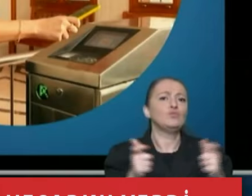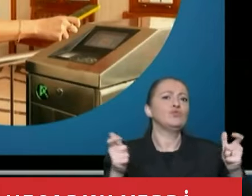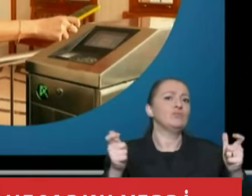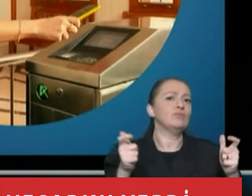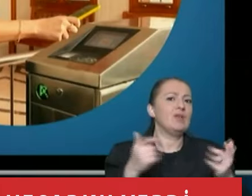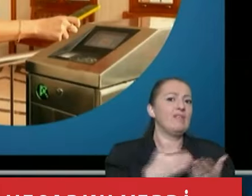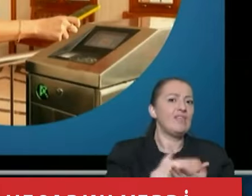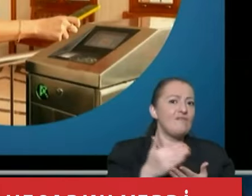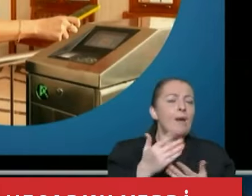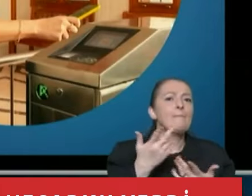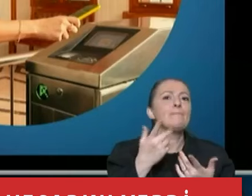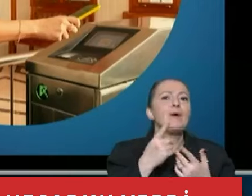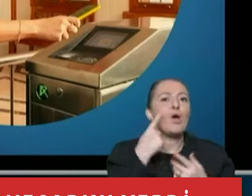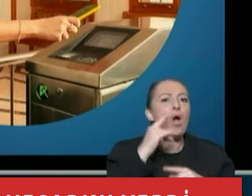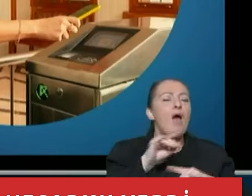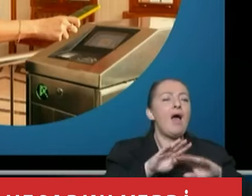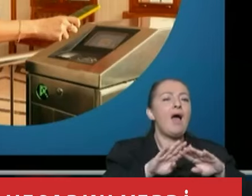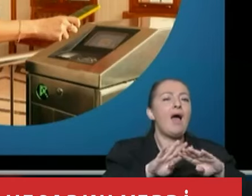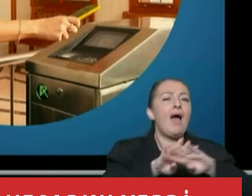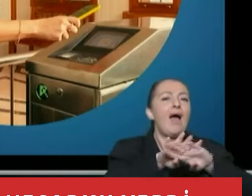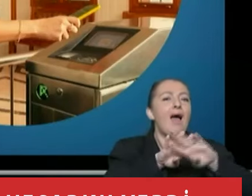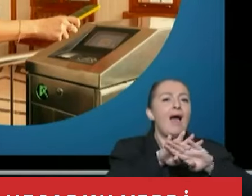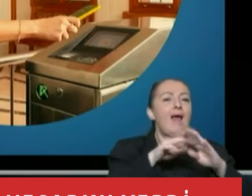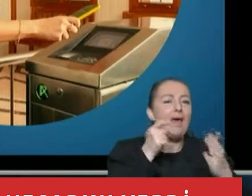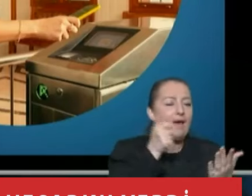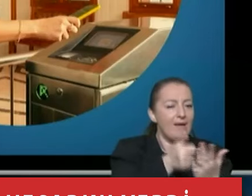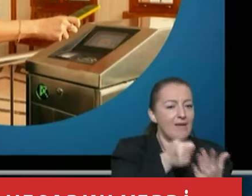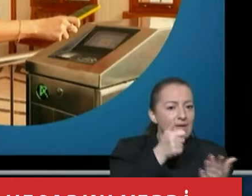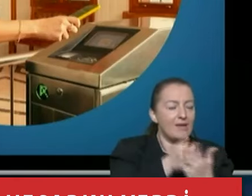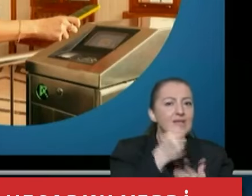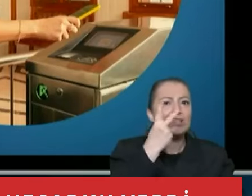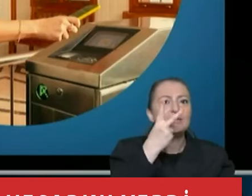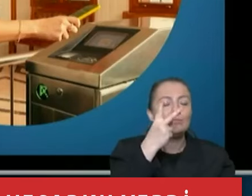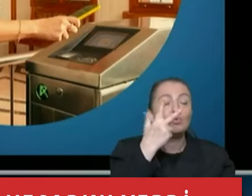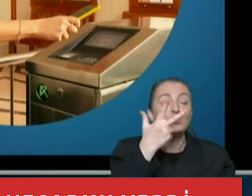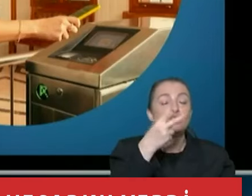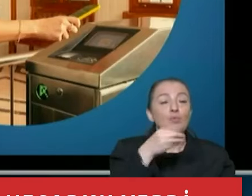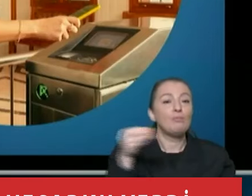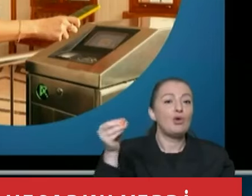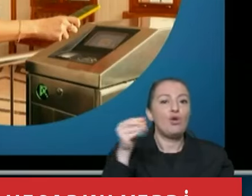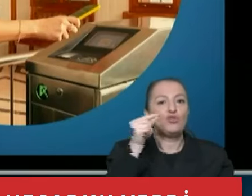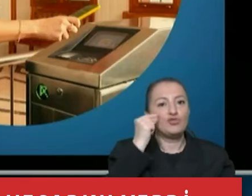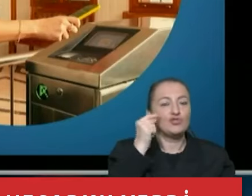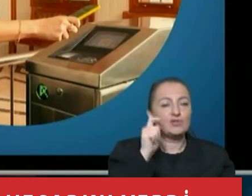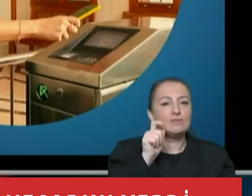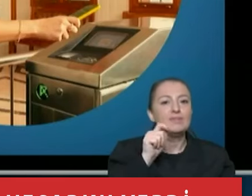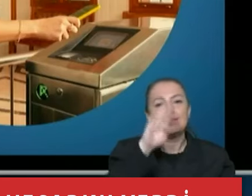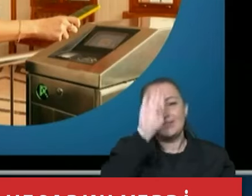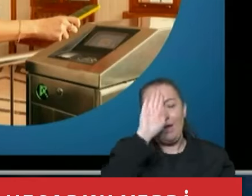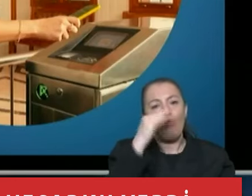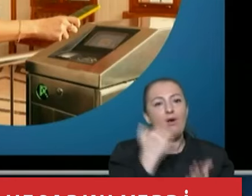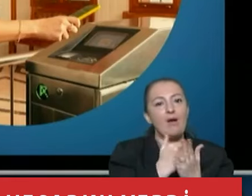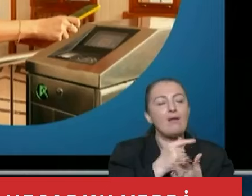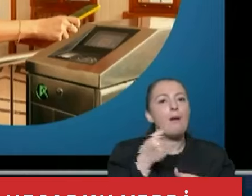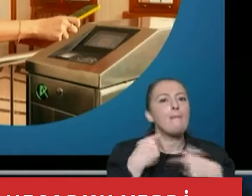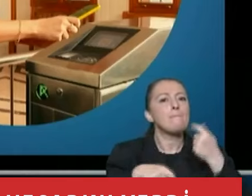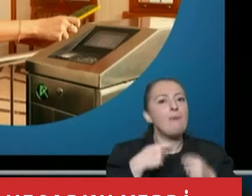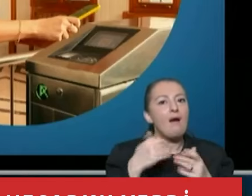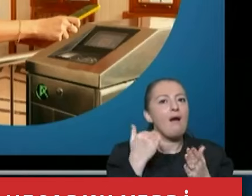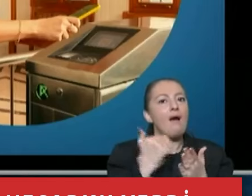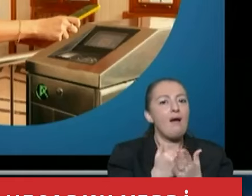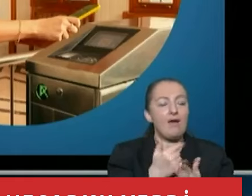dijital ortam ve Karekod kullanımı ile 23 milyon kullanıcıya ulaşan İstanbul kart banka kartı debit kart